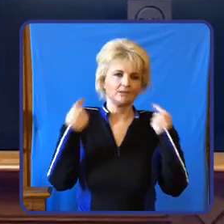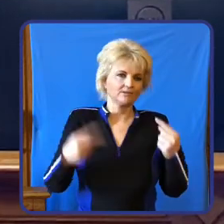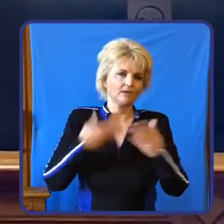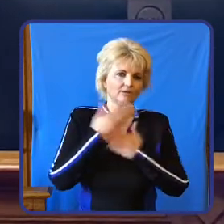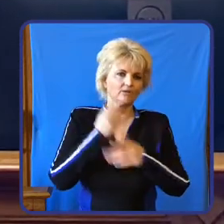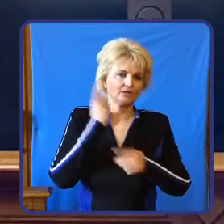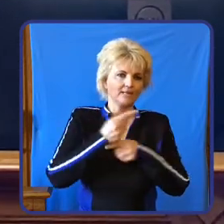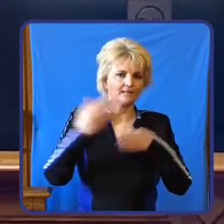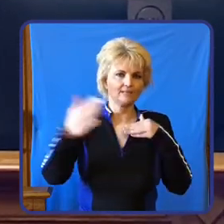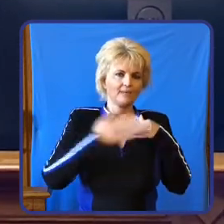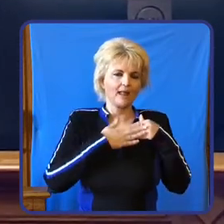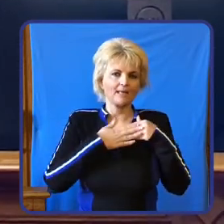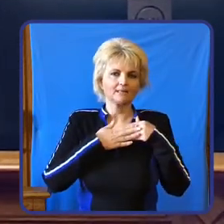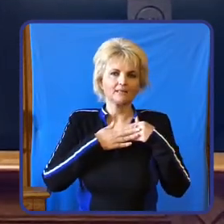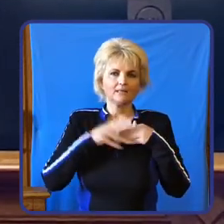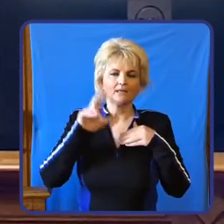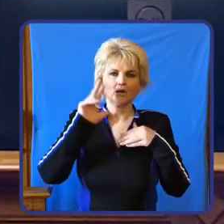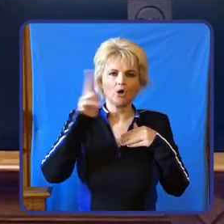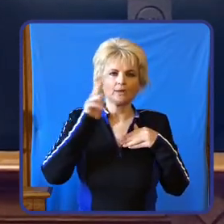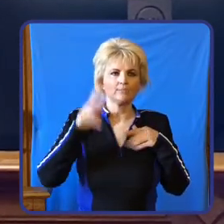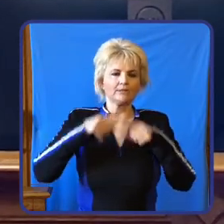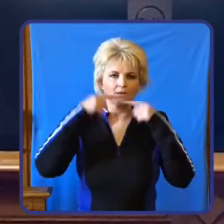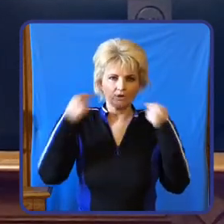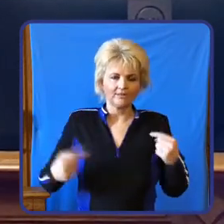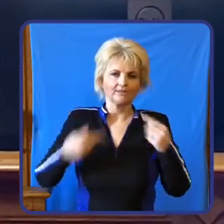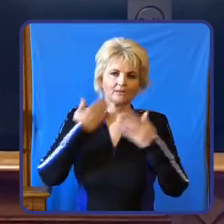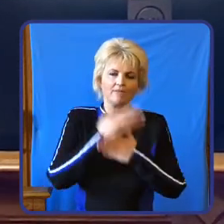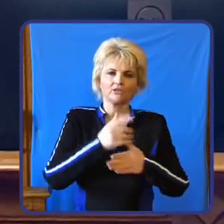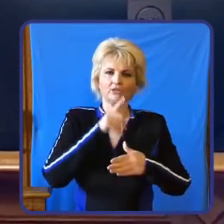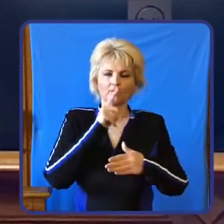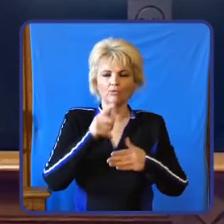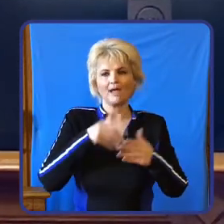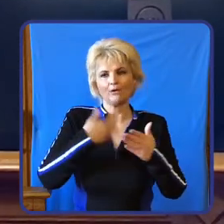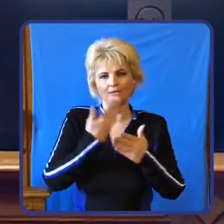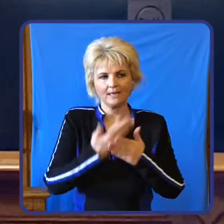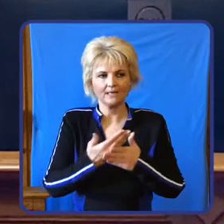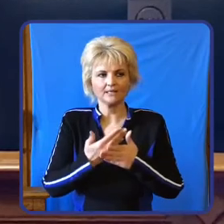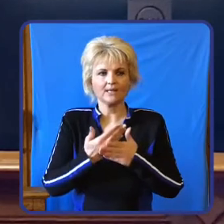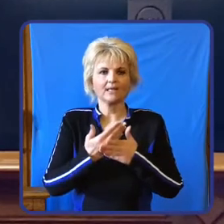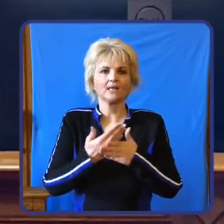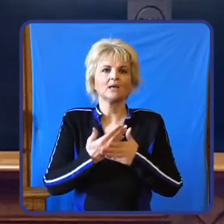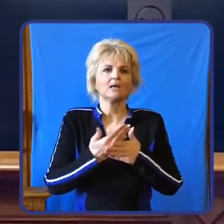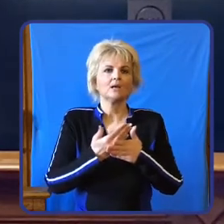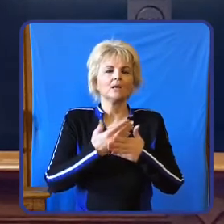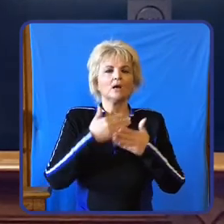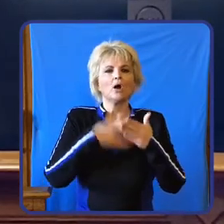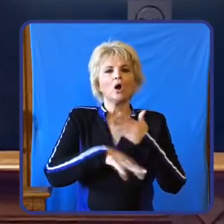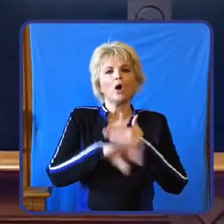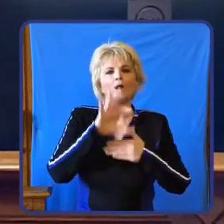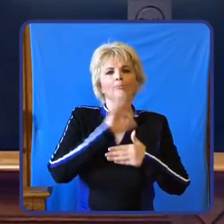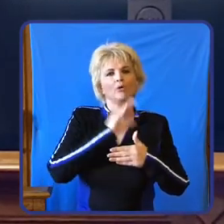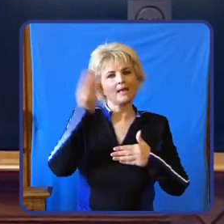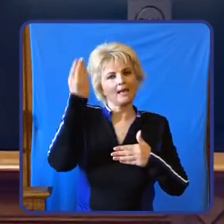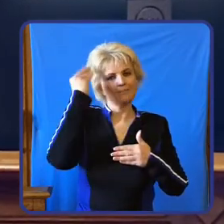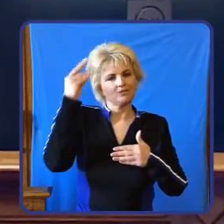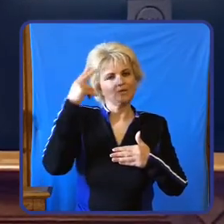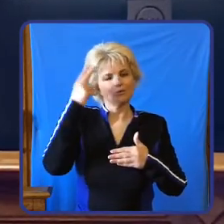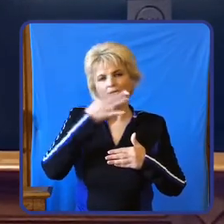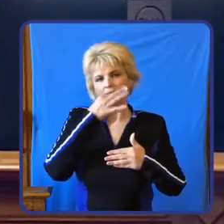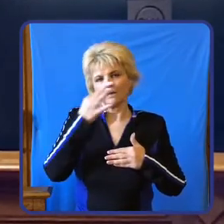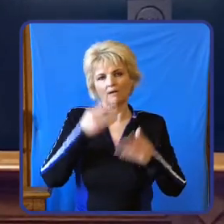javaslat a rendeletünk mellett. Egy harmadik határozati javaslatot fogunk tehát előterjeszteni. A polgármester úr szavai szerint az